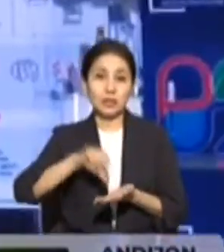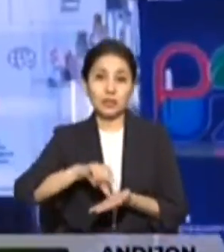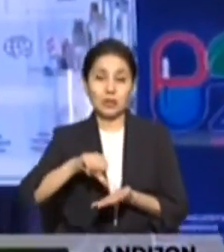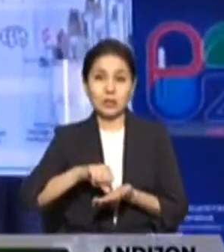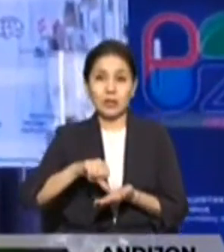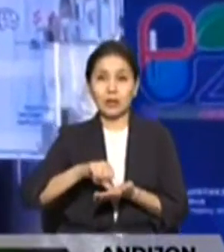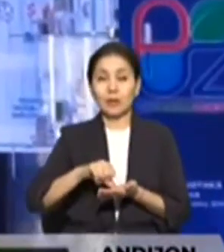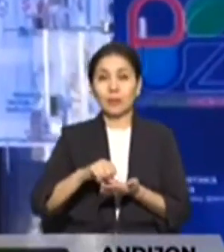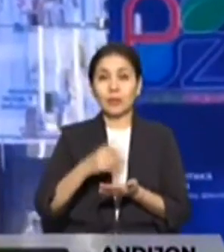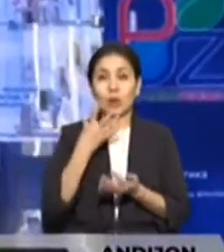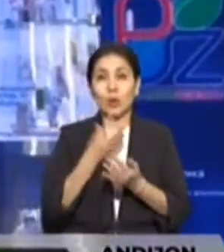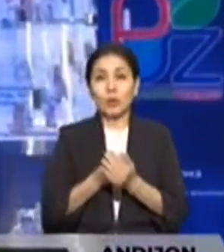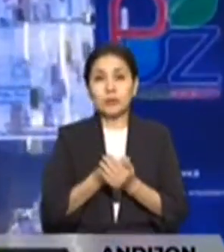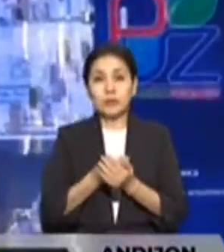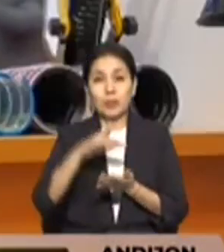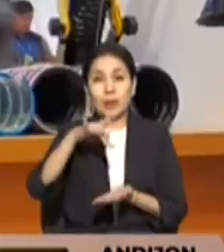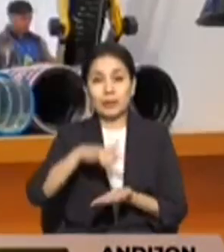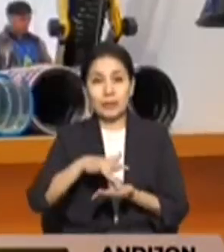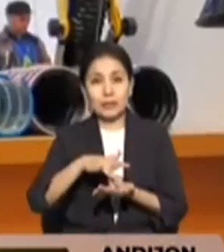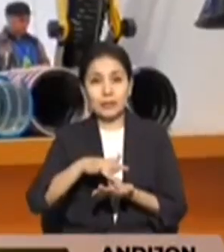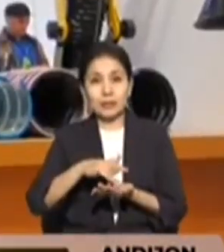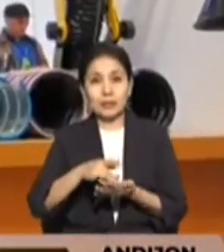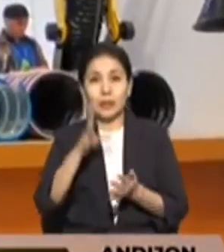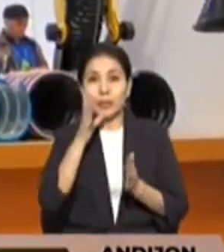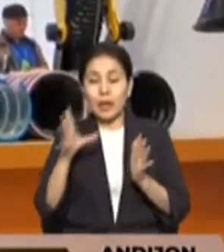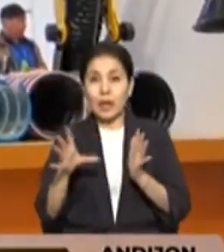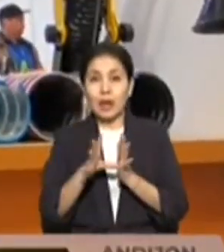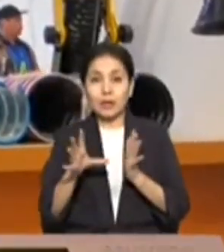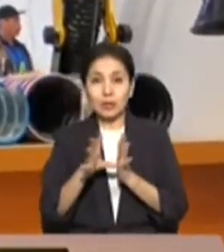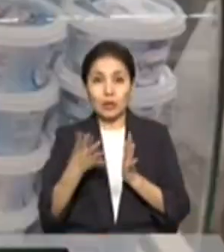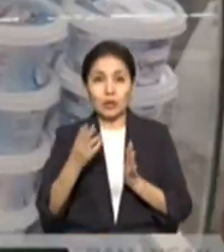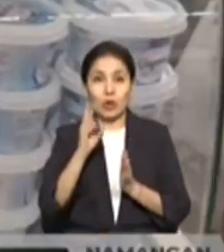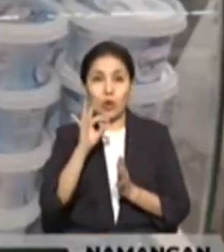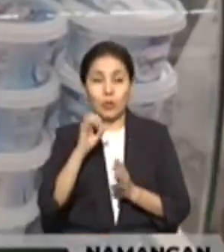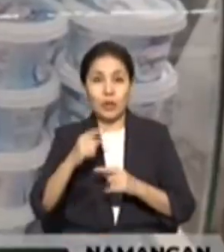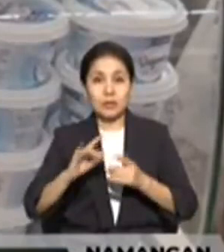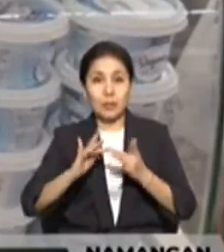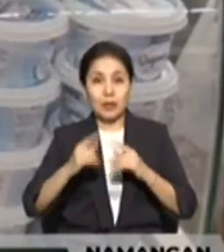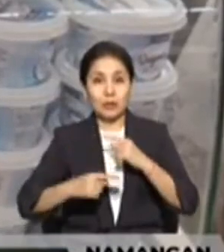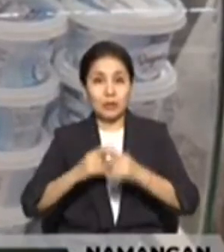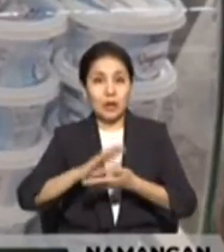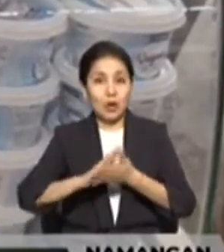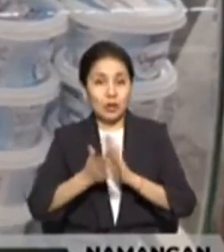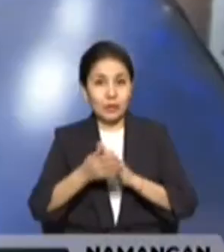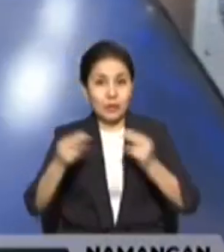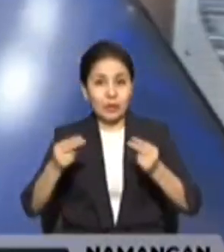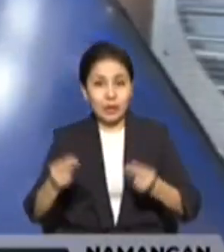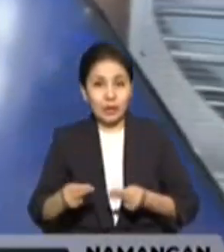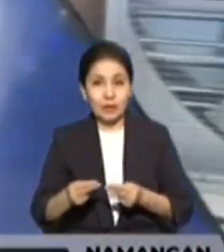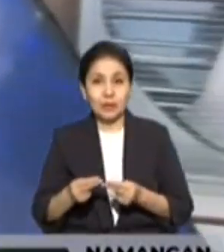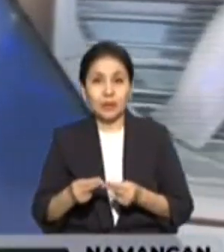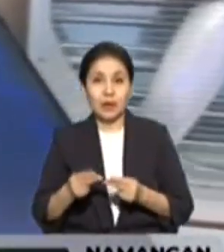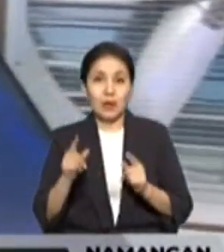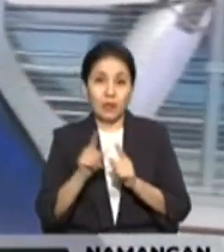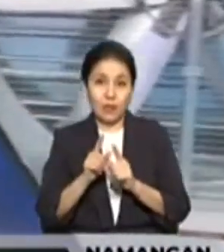ishtirokchilari raqamli transformatsiya markazining elektron kooperatsiya portali orqali shartnomalar tuzishi va import